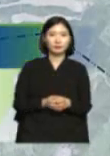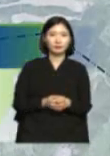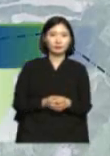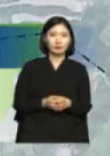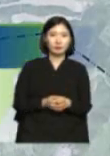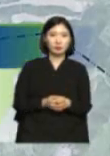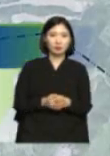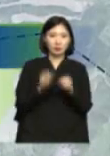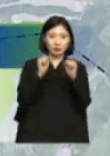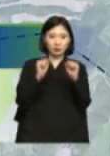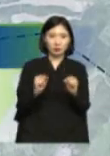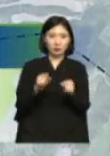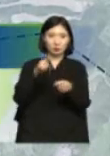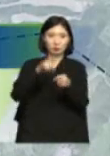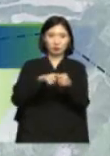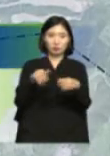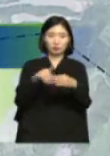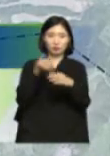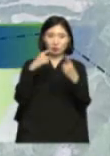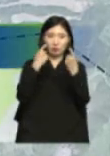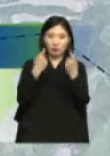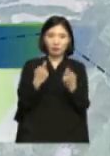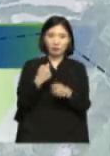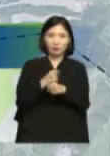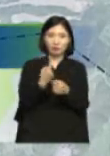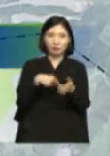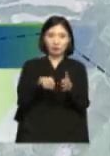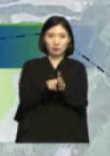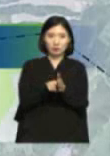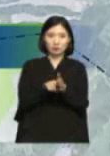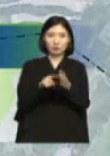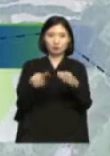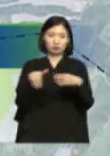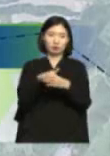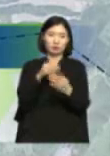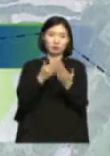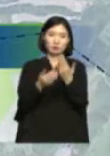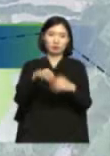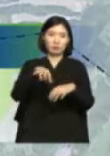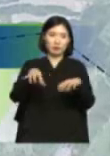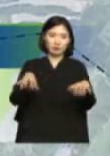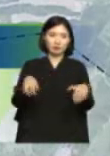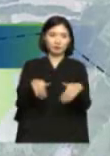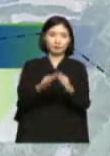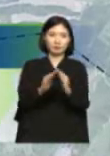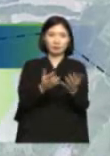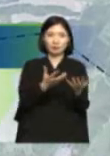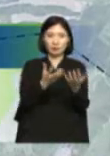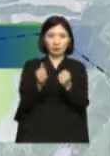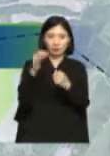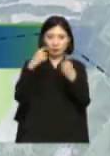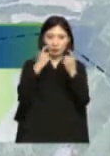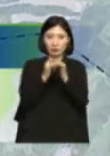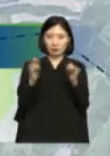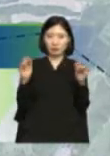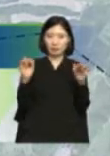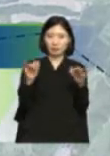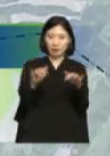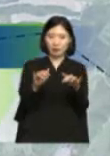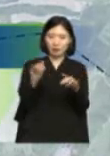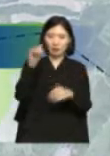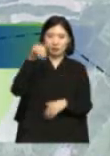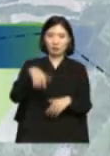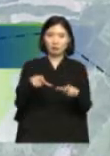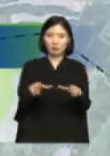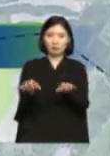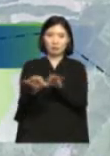체류형 문화관광도시를 만들기 위해서 문화체험마을을 조성합니다. 그렇게 되면 지금 많은 관광객들이 이렇게 찾아오고 지금 쇠퇴한